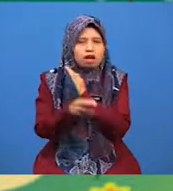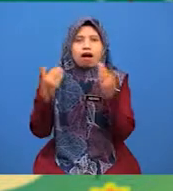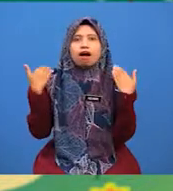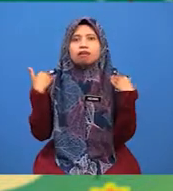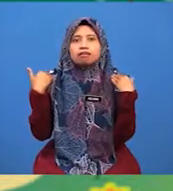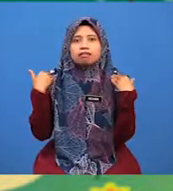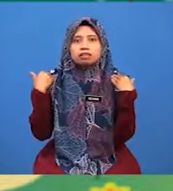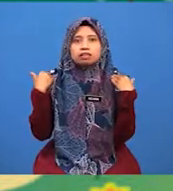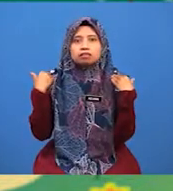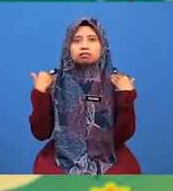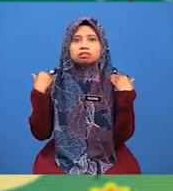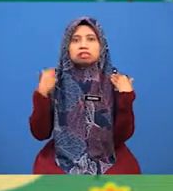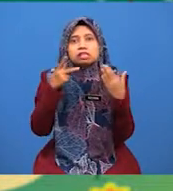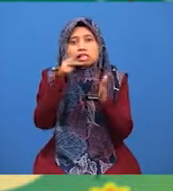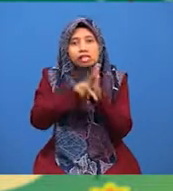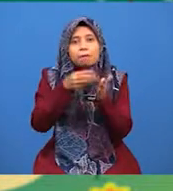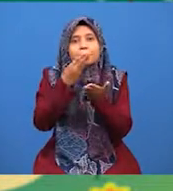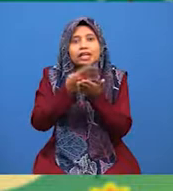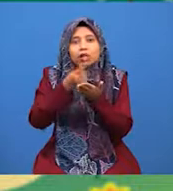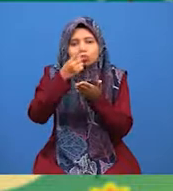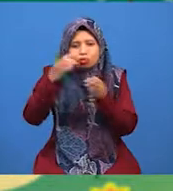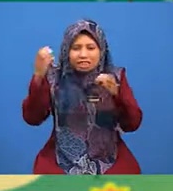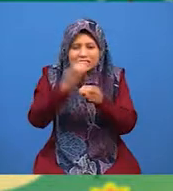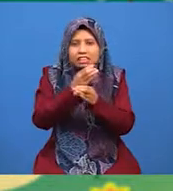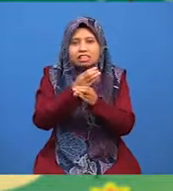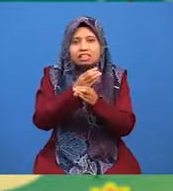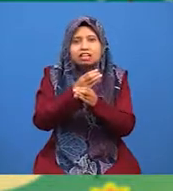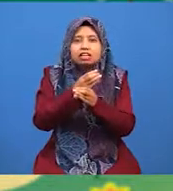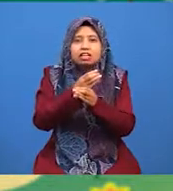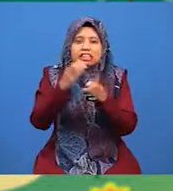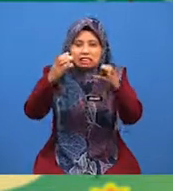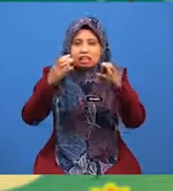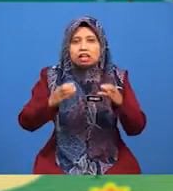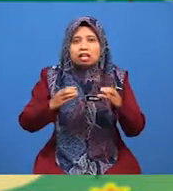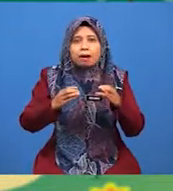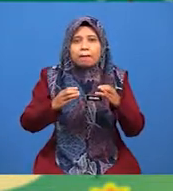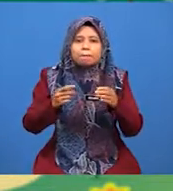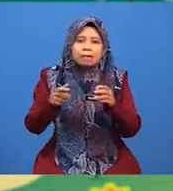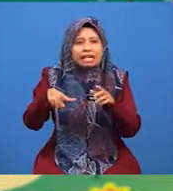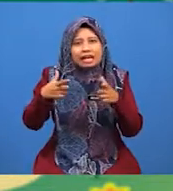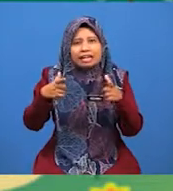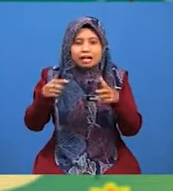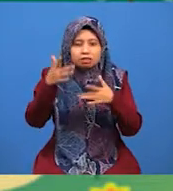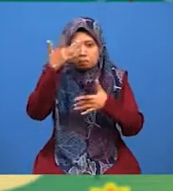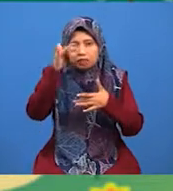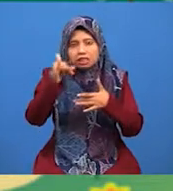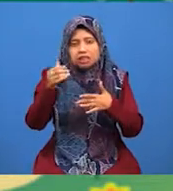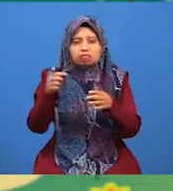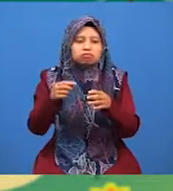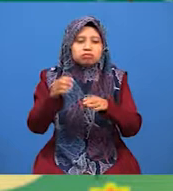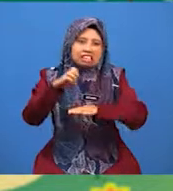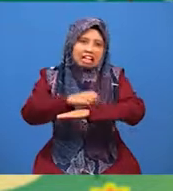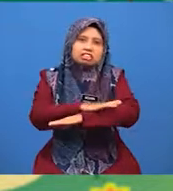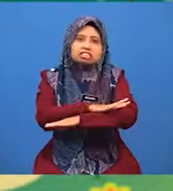mempunyai potensi sebagai pencegah alternatif kepada pelbagai penyakit